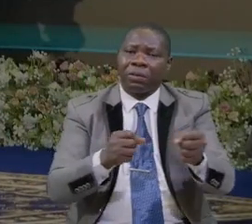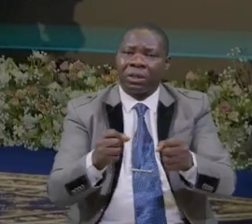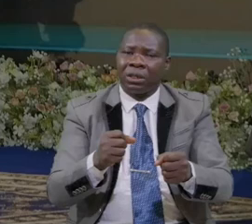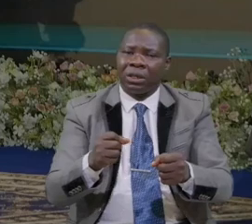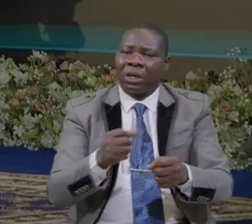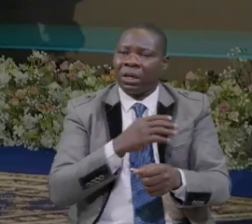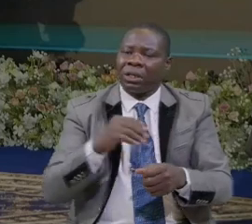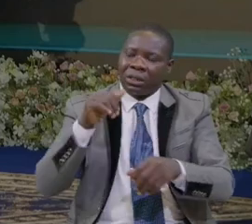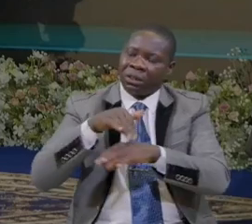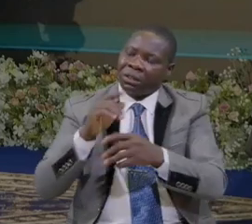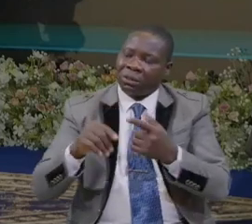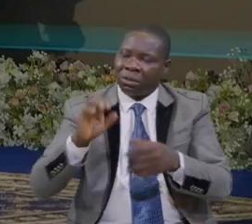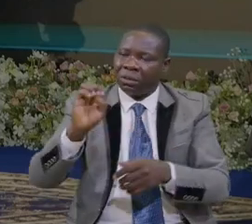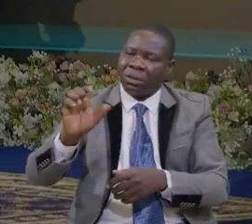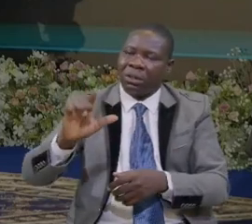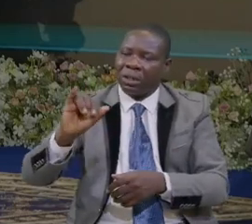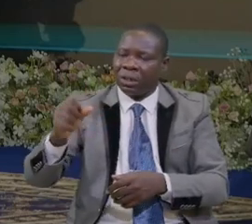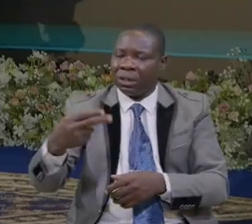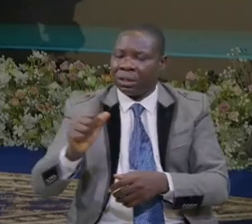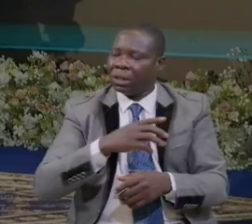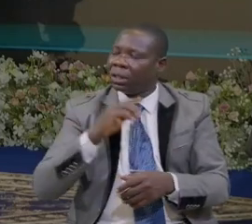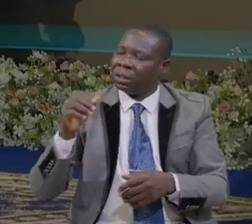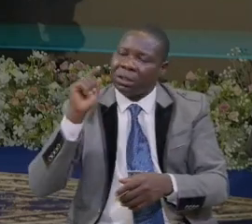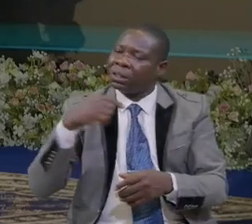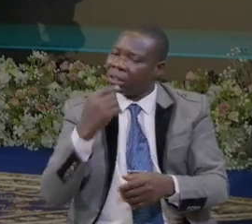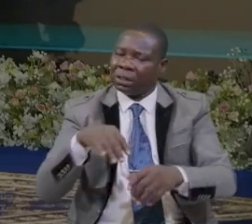moi. » Et quand il est arrivé vers lui,